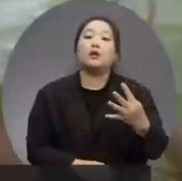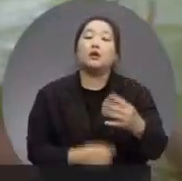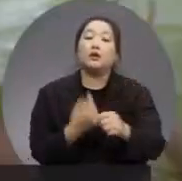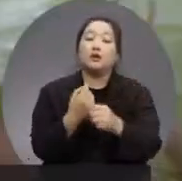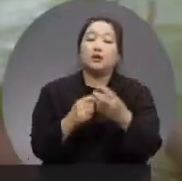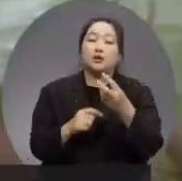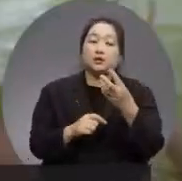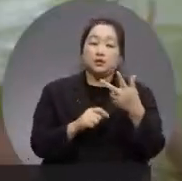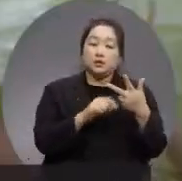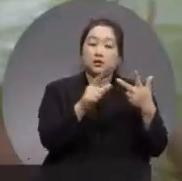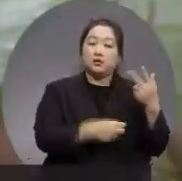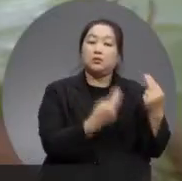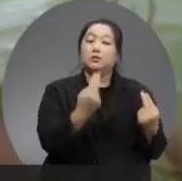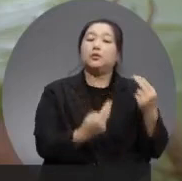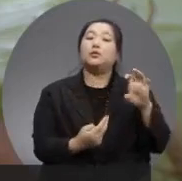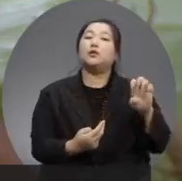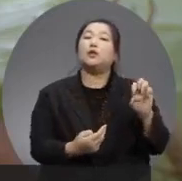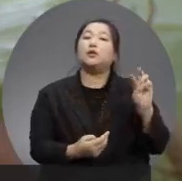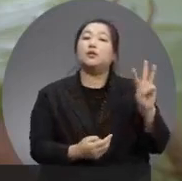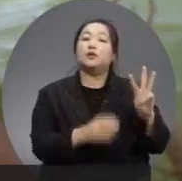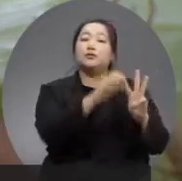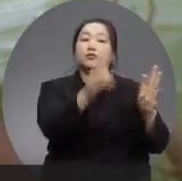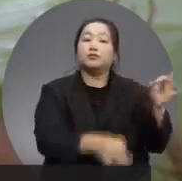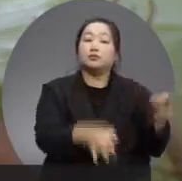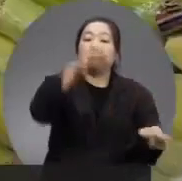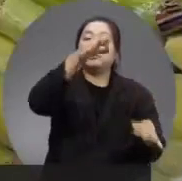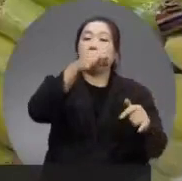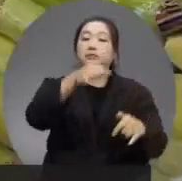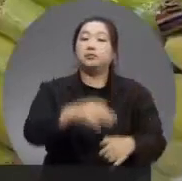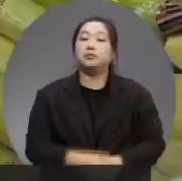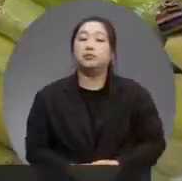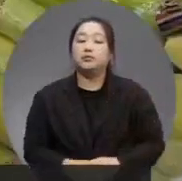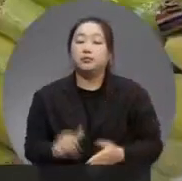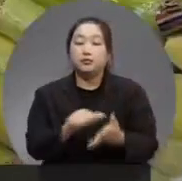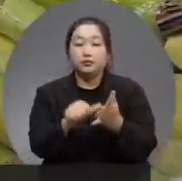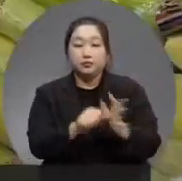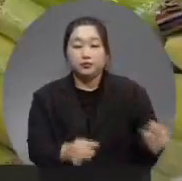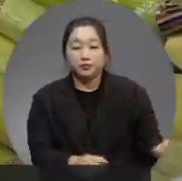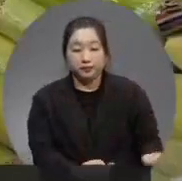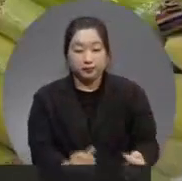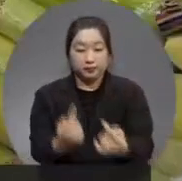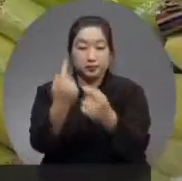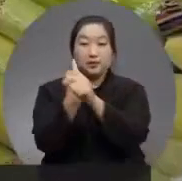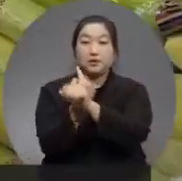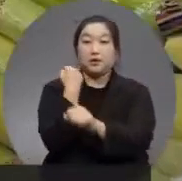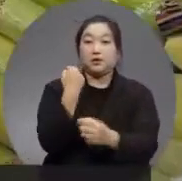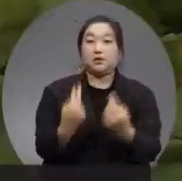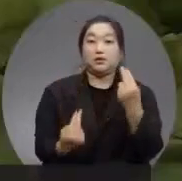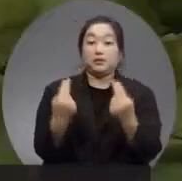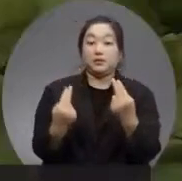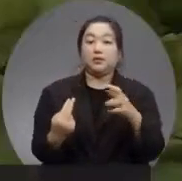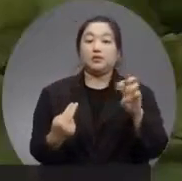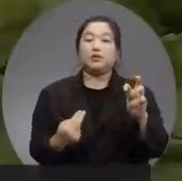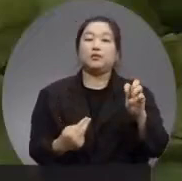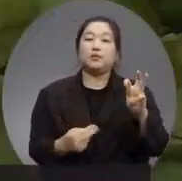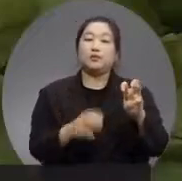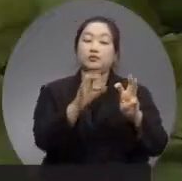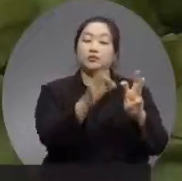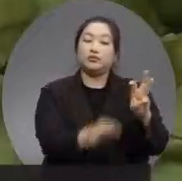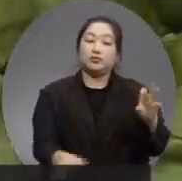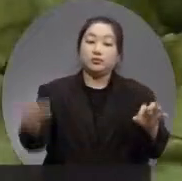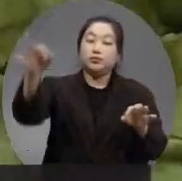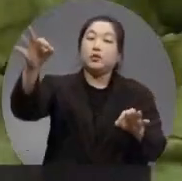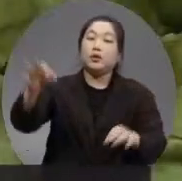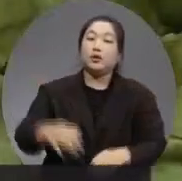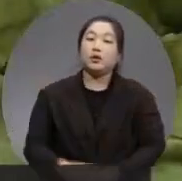달 전보다는 43% 넘게 치솟았고, 고물가가 극성이었던 지난해보다도 33% 이상